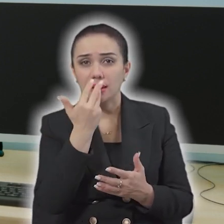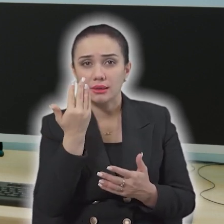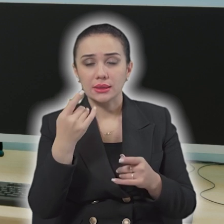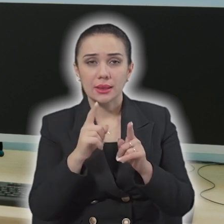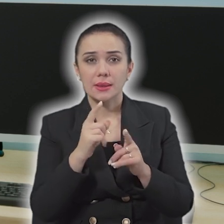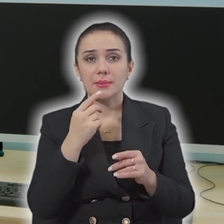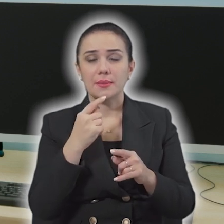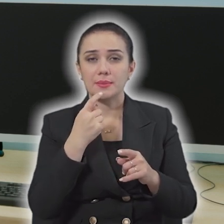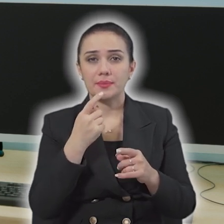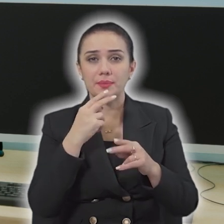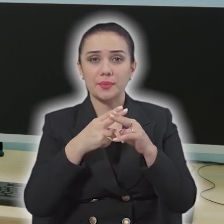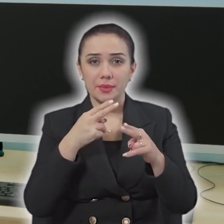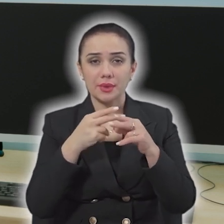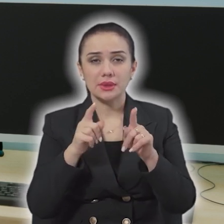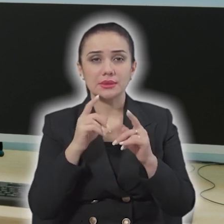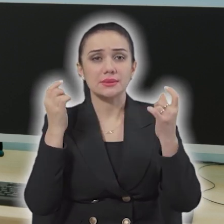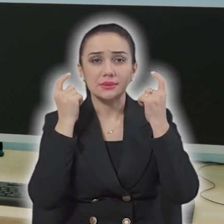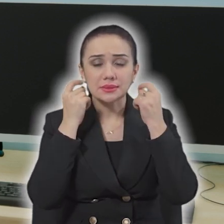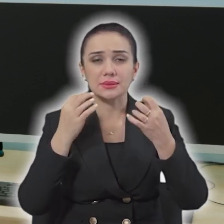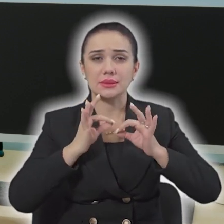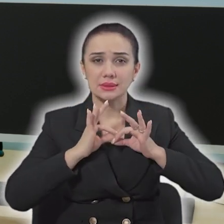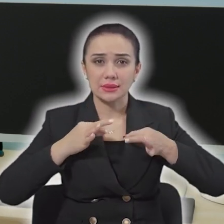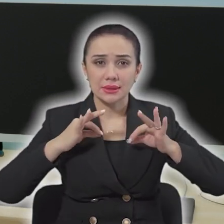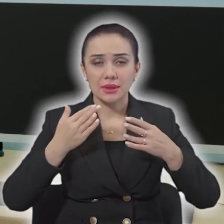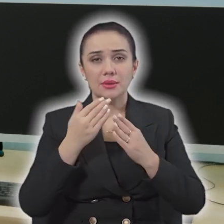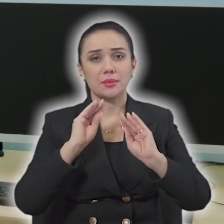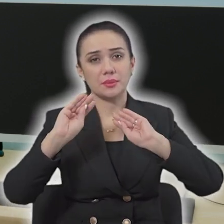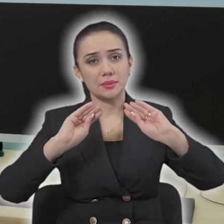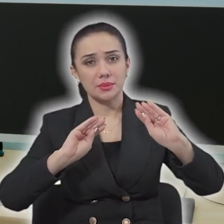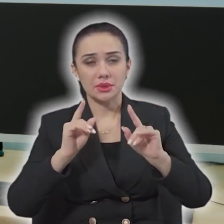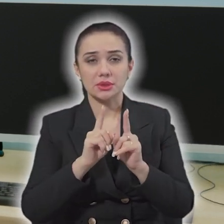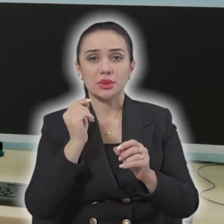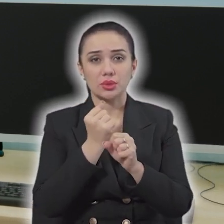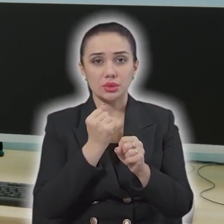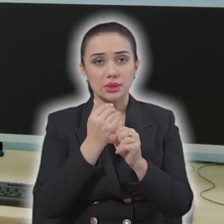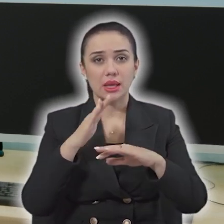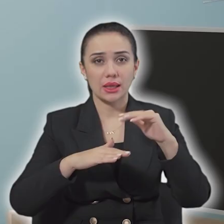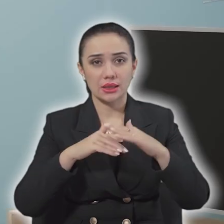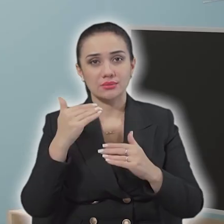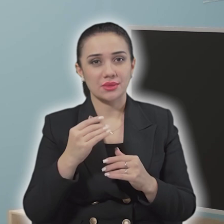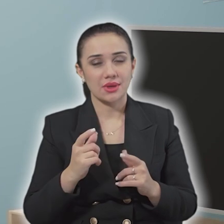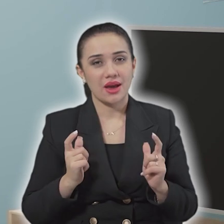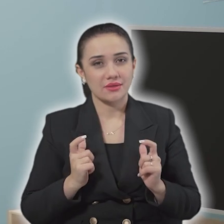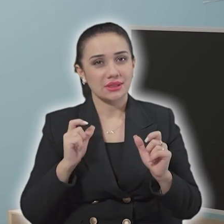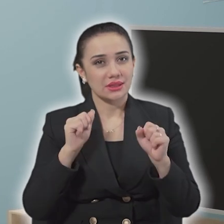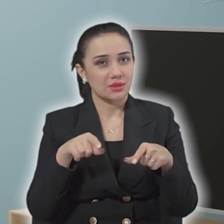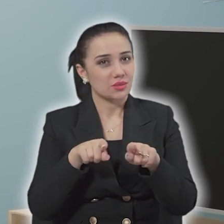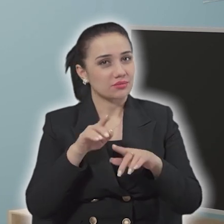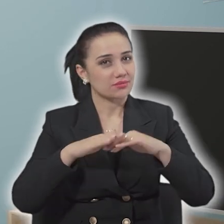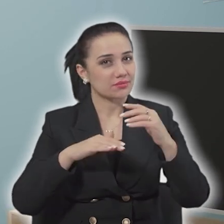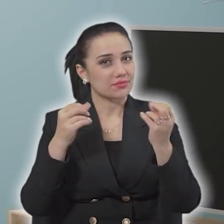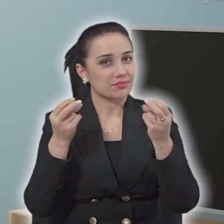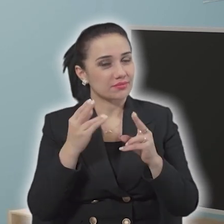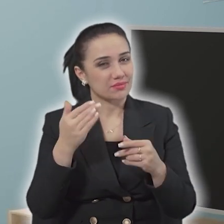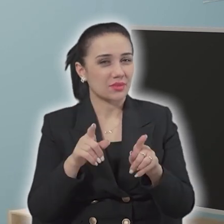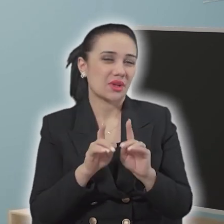rangli metallardan zeb-ziynat buyumlari, taqinchoqlar, bezak buyumlari yasash kasbi. Havas qilsa bo'ladigan kasb